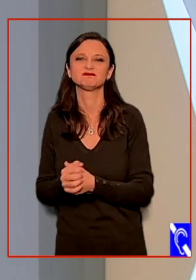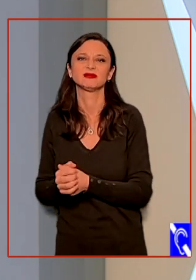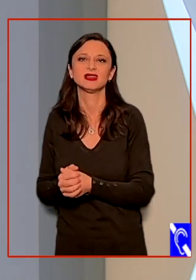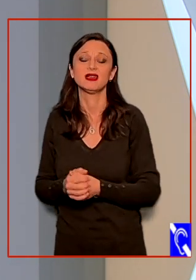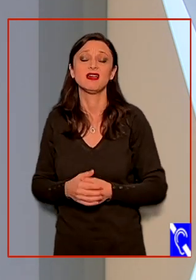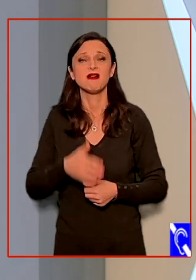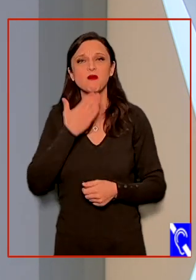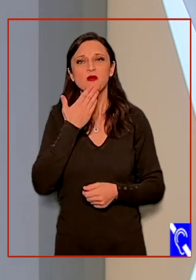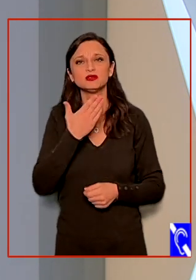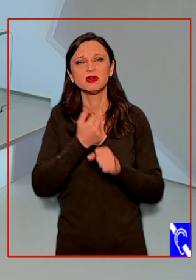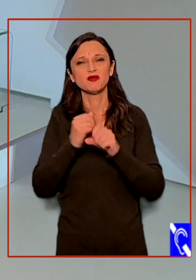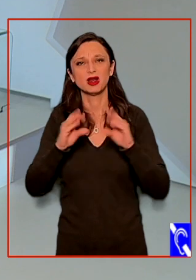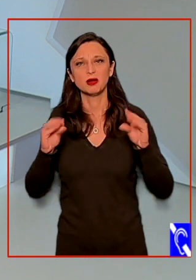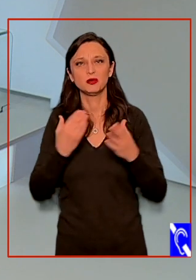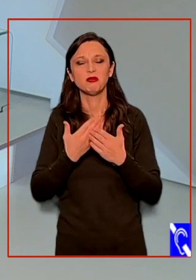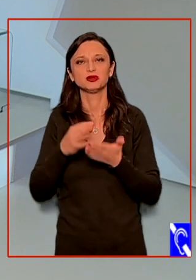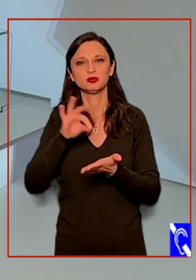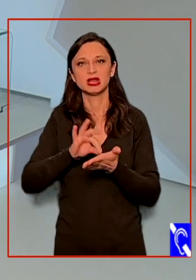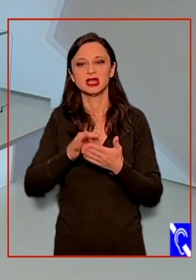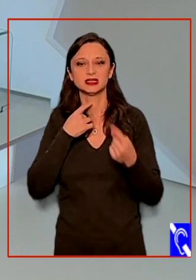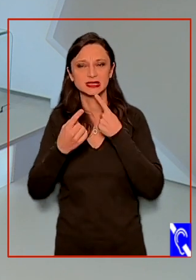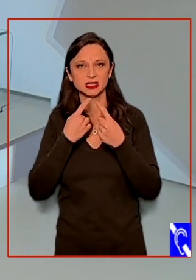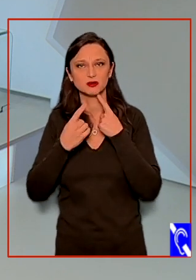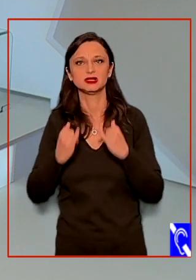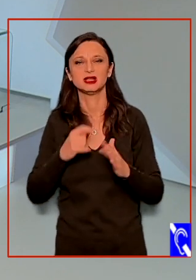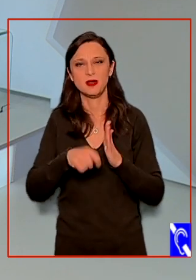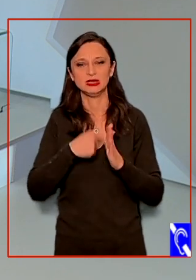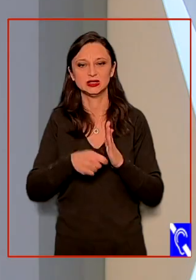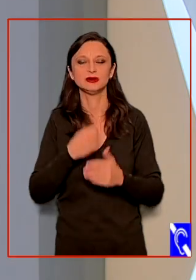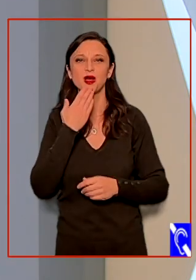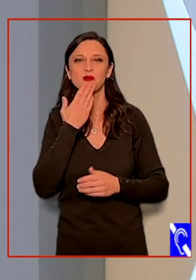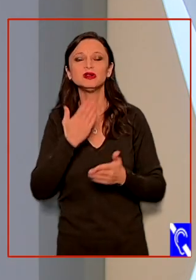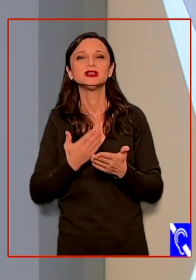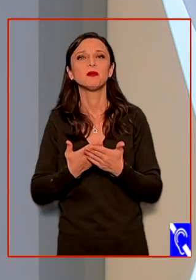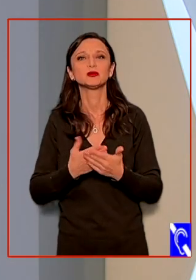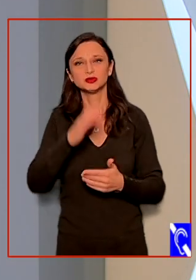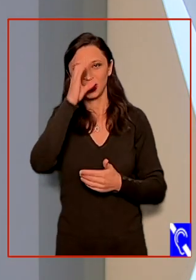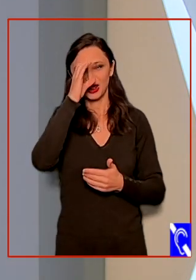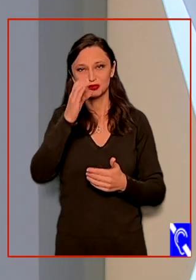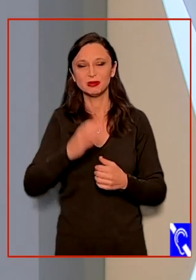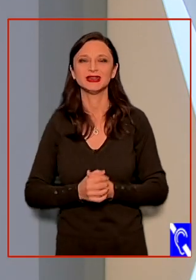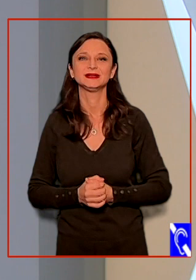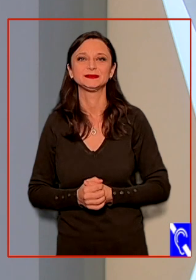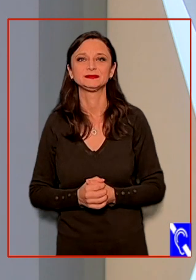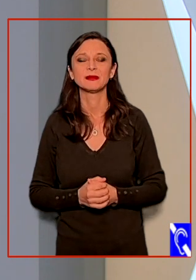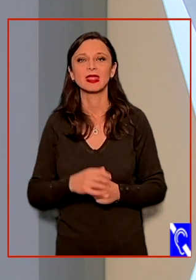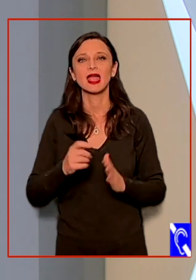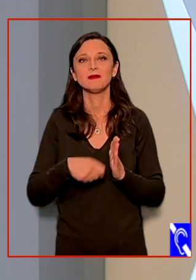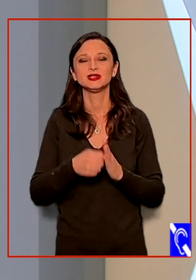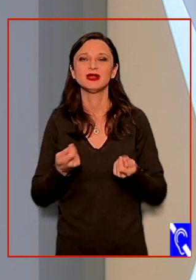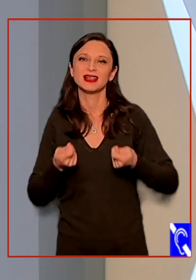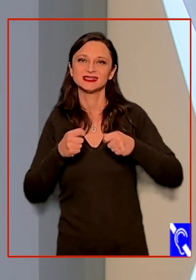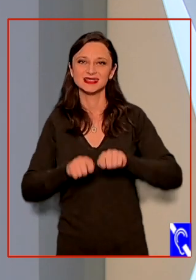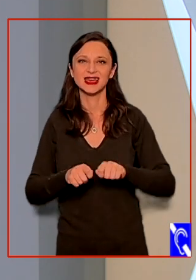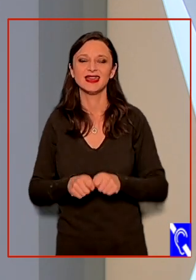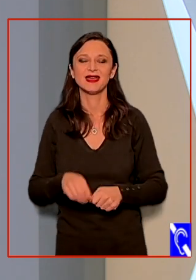și Ovidiu Vanghele, vă mulțumesc foarte mult pentru că ați fost astăzi alături de noi la Fără Prejudecăți. Vă mulțumesc și dumneavoastră, doamnelor, domnilor, pentru că ne-ați urmărit Fără